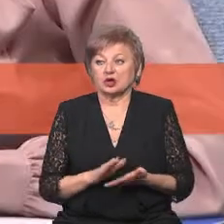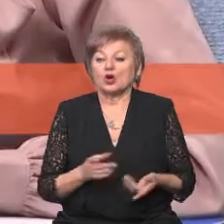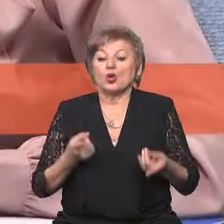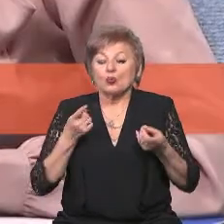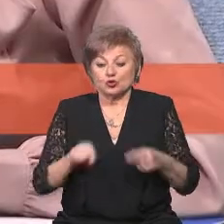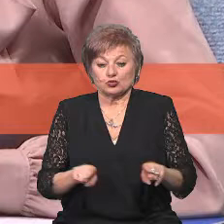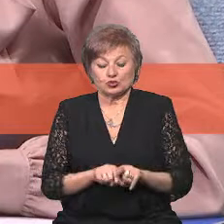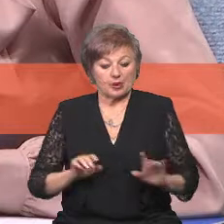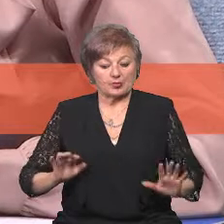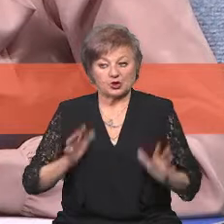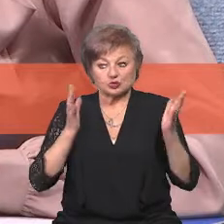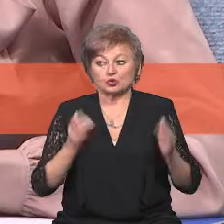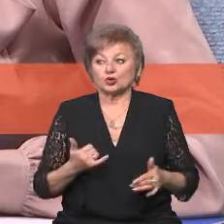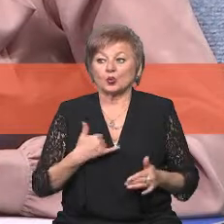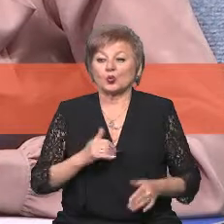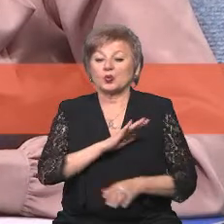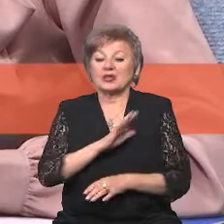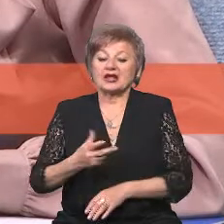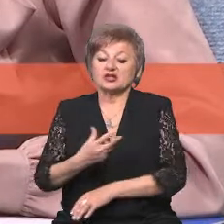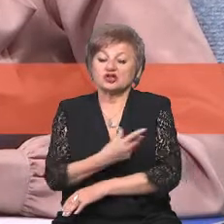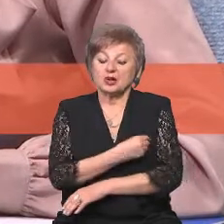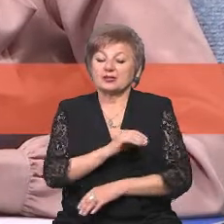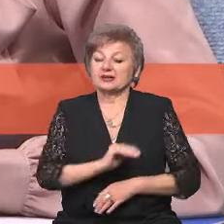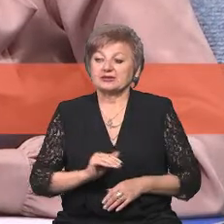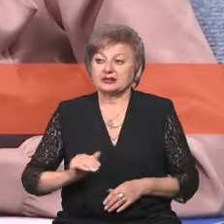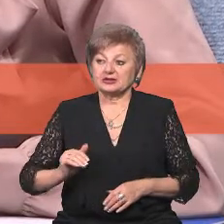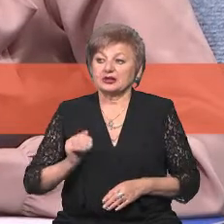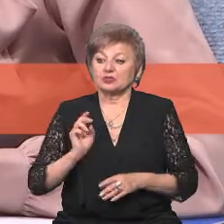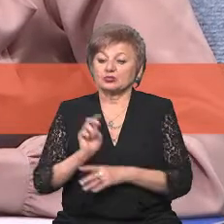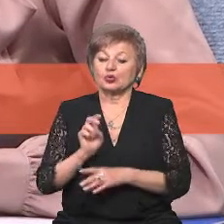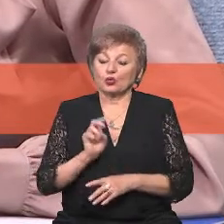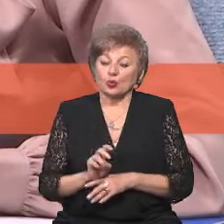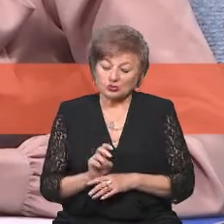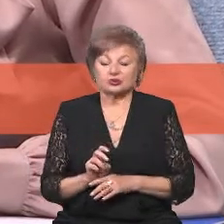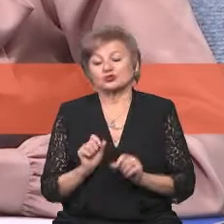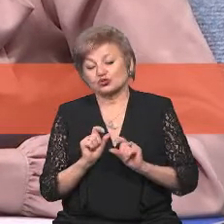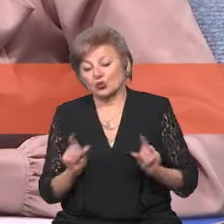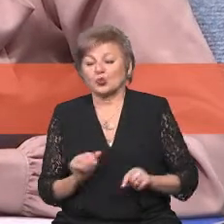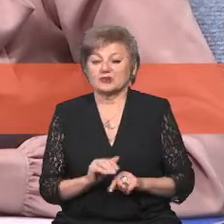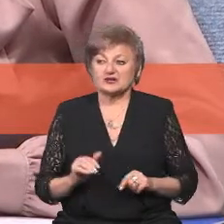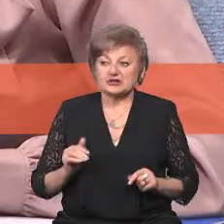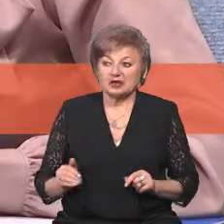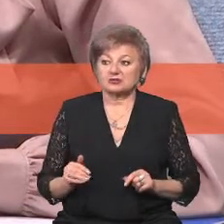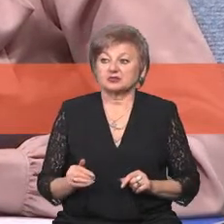Чому це відбувається? Тому що у нас не щеплені діти ходять до організованих закладів. Ми маємо